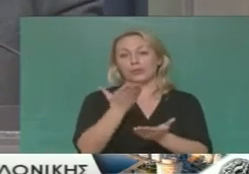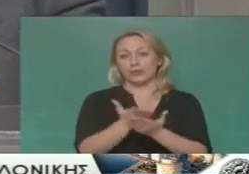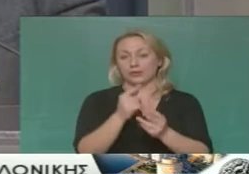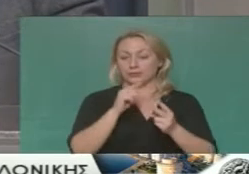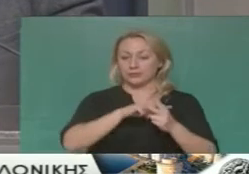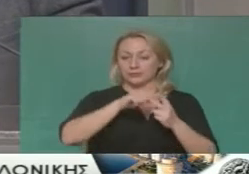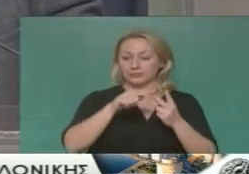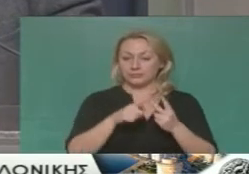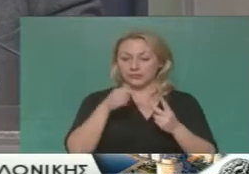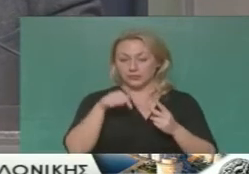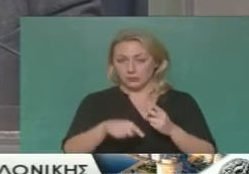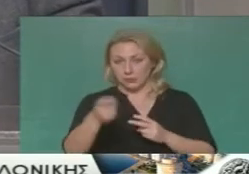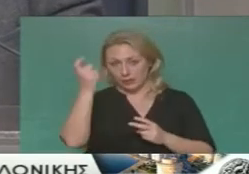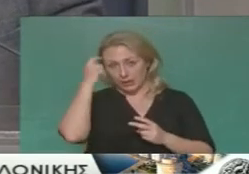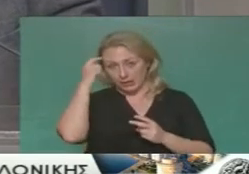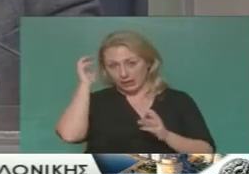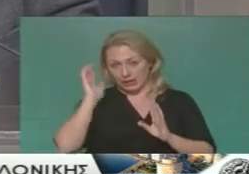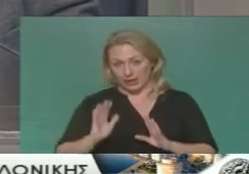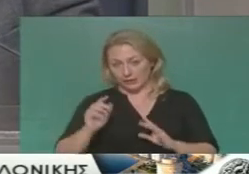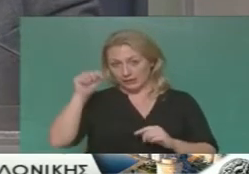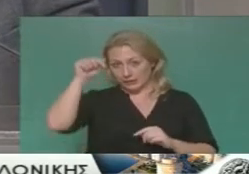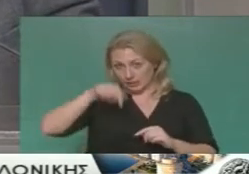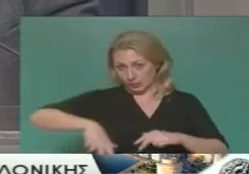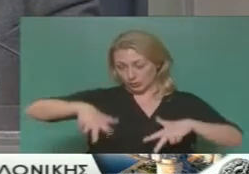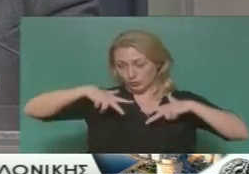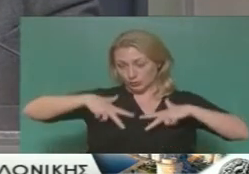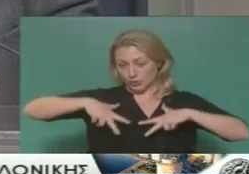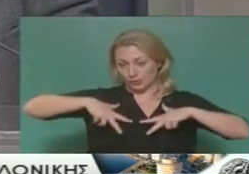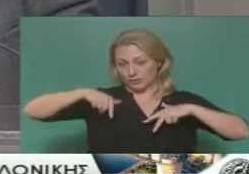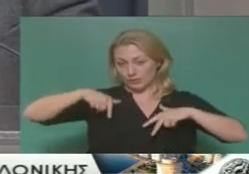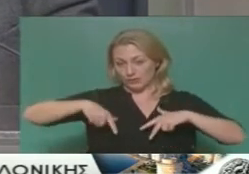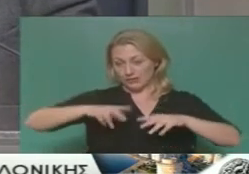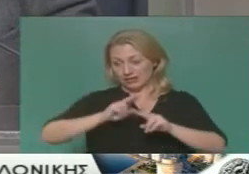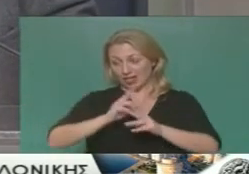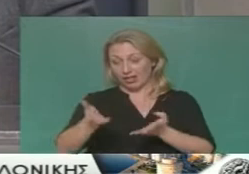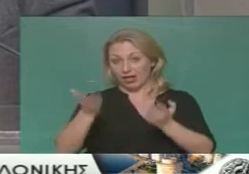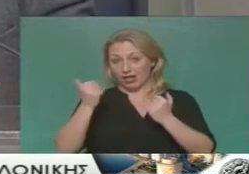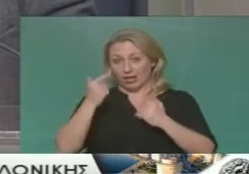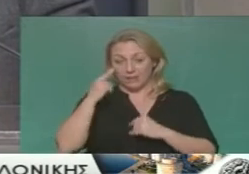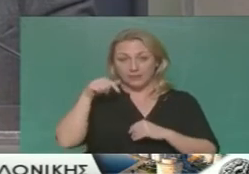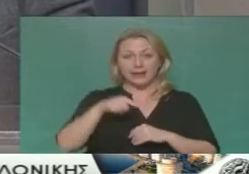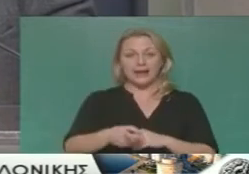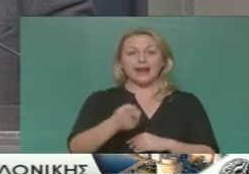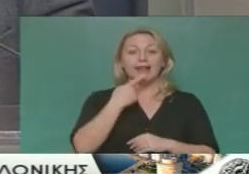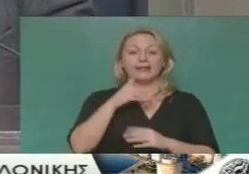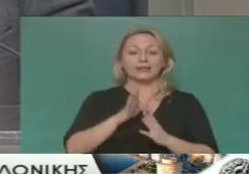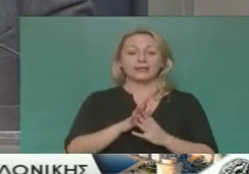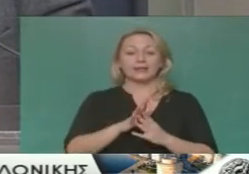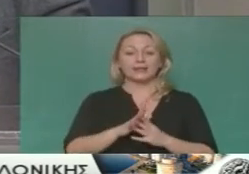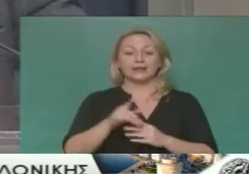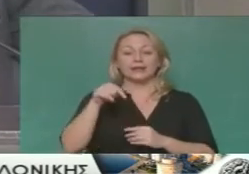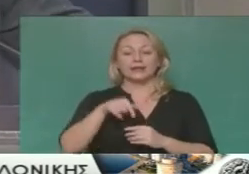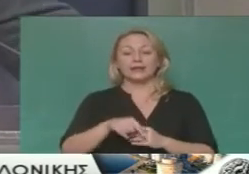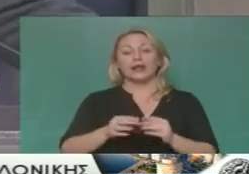βέβαια, από ό,τι έχουμε καταλάβει και στην παρούσα κυβέρνηση, δεν είναι συγκεκριμένο. Βασίζεται στην οδηγία